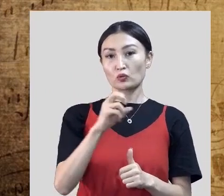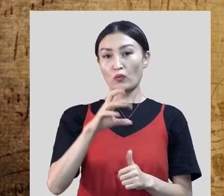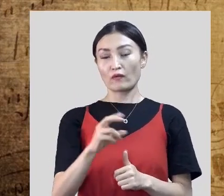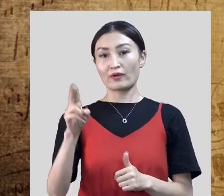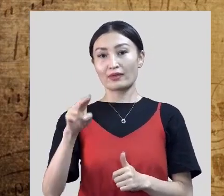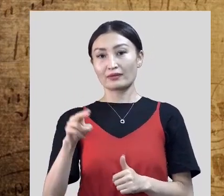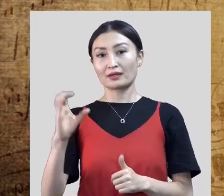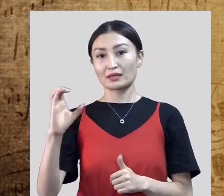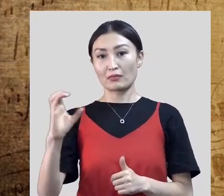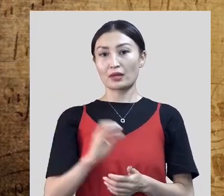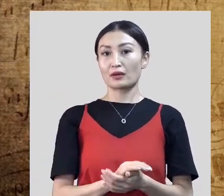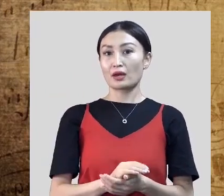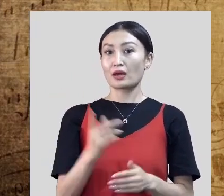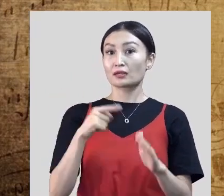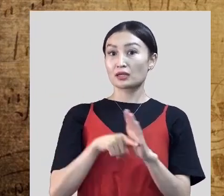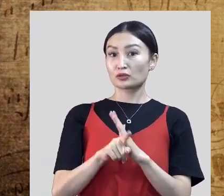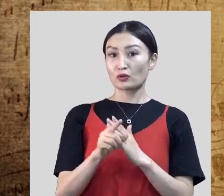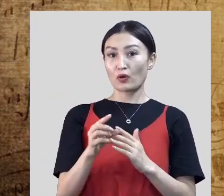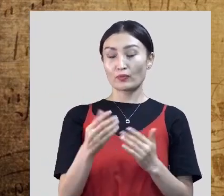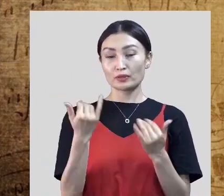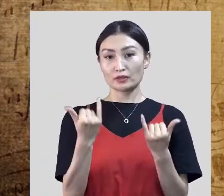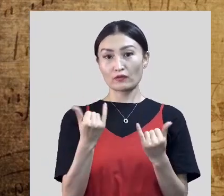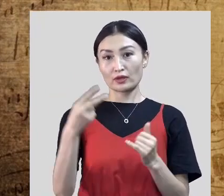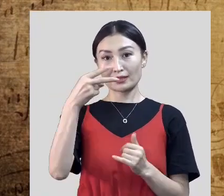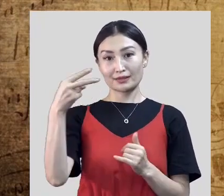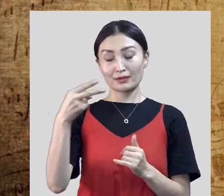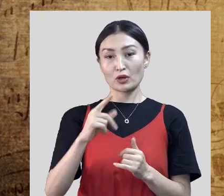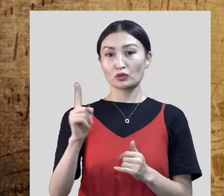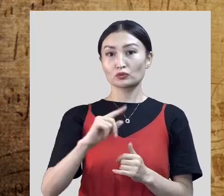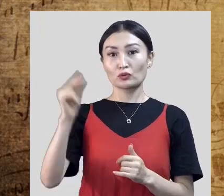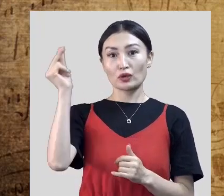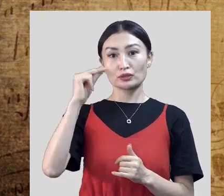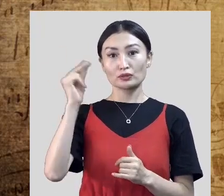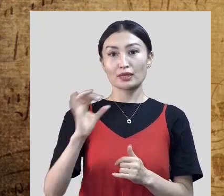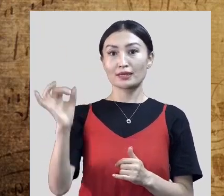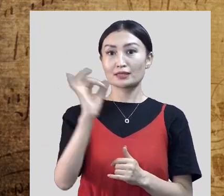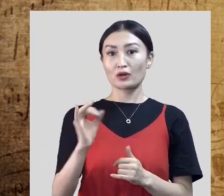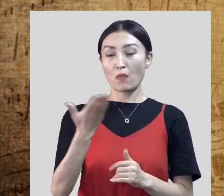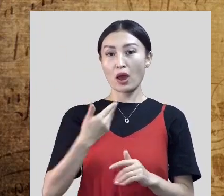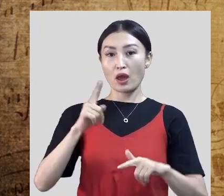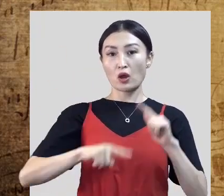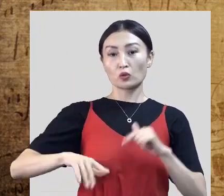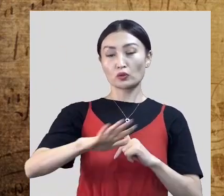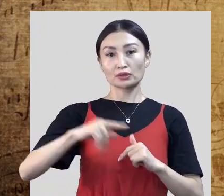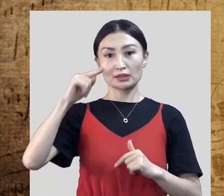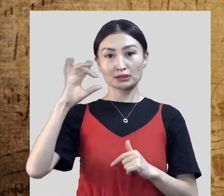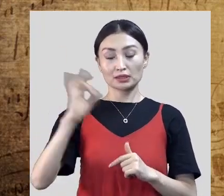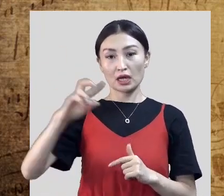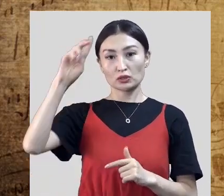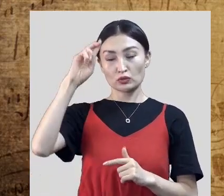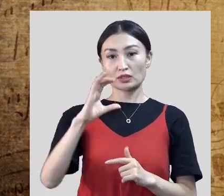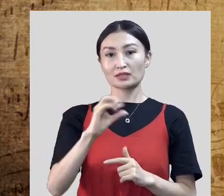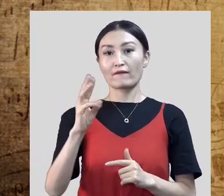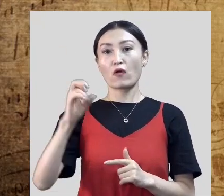Саламатович. Начнем мы с вами сегодня с темы, что изучает история, моя родина Кыргызстан, государственные